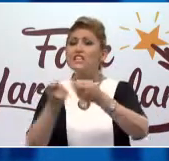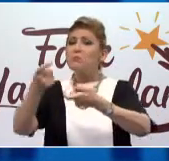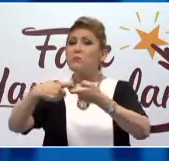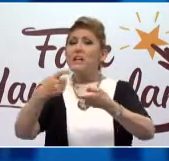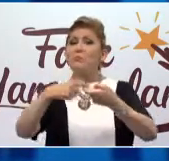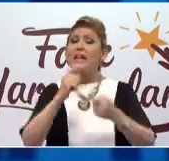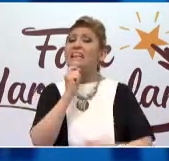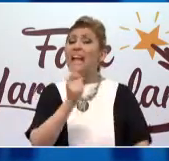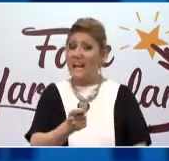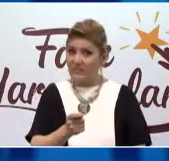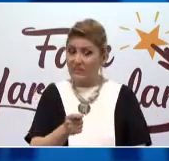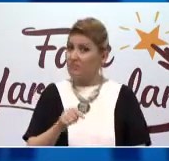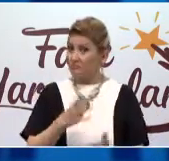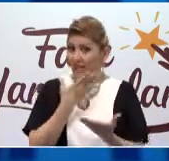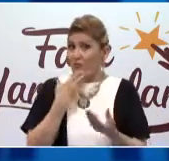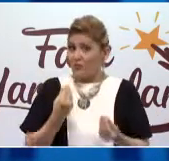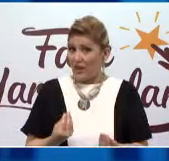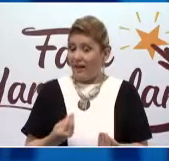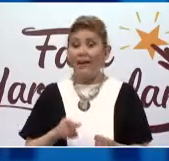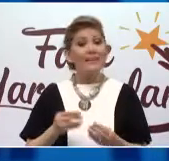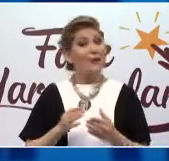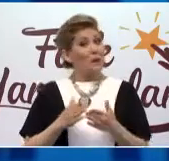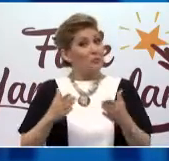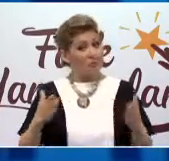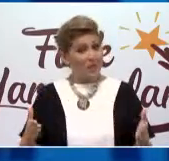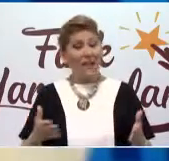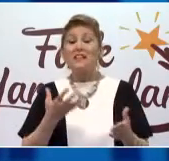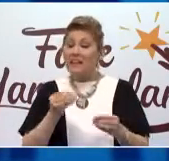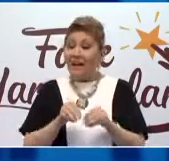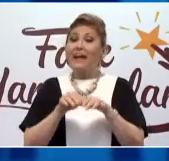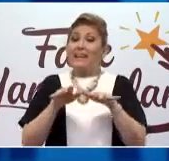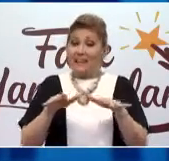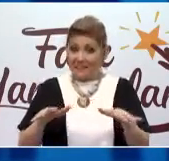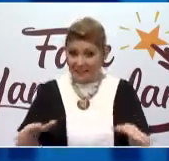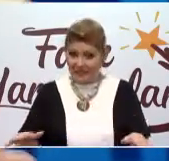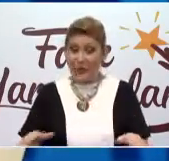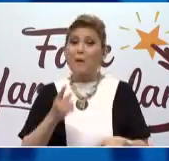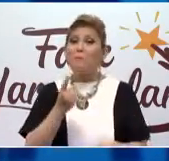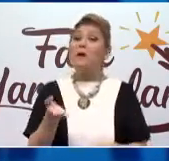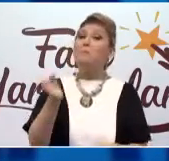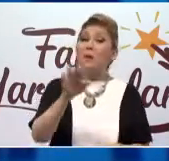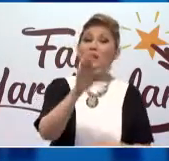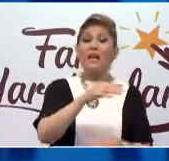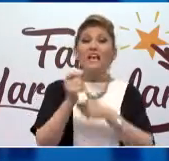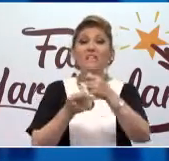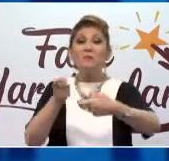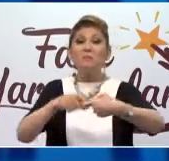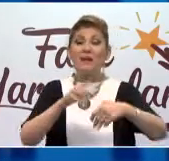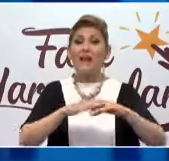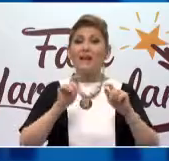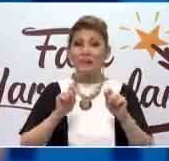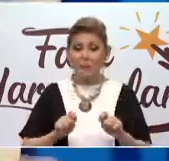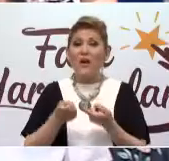teklifleri almışlar. Ne güzel. Daha büyürken, daha yaygınlaşırken bir başkalarıyla işbirliği yapmak